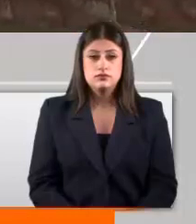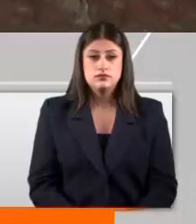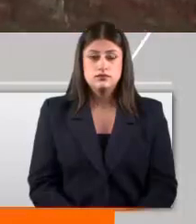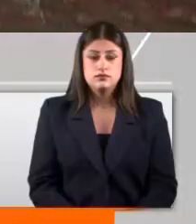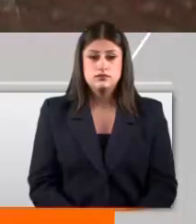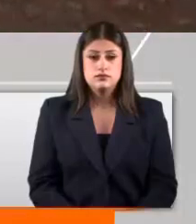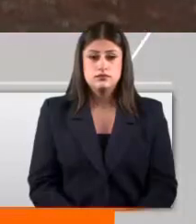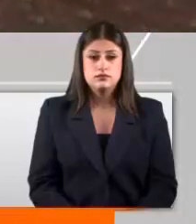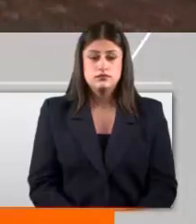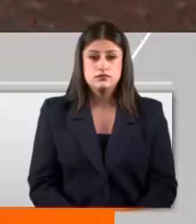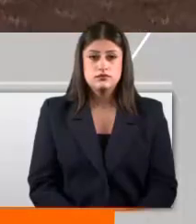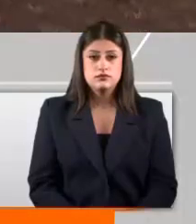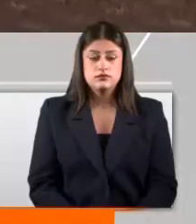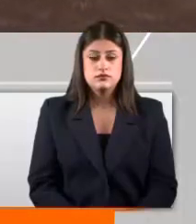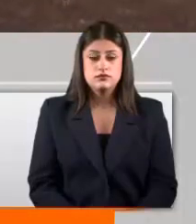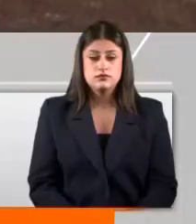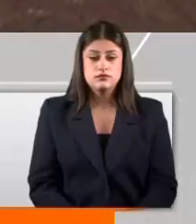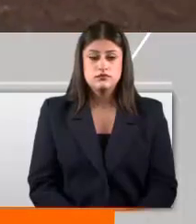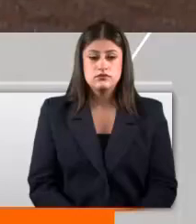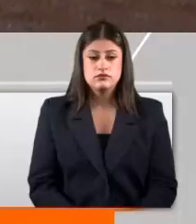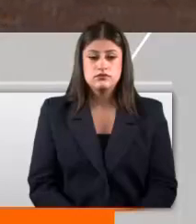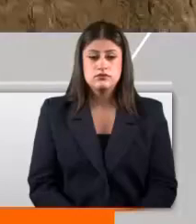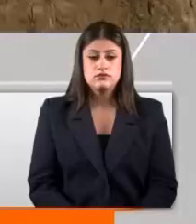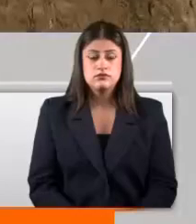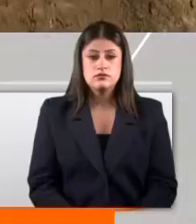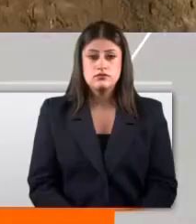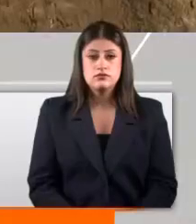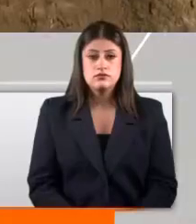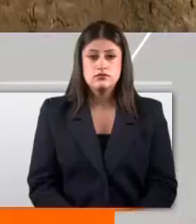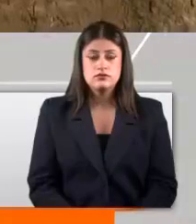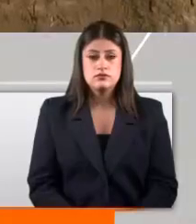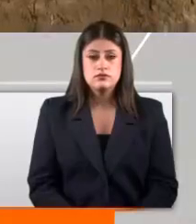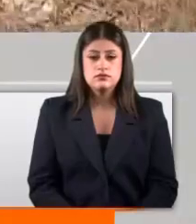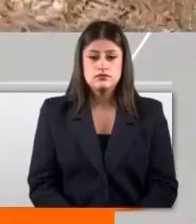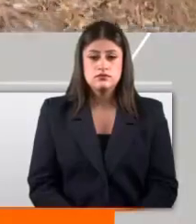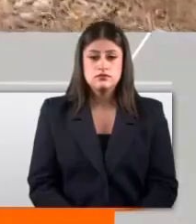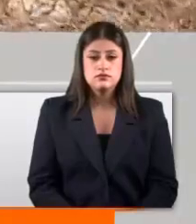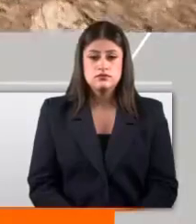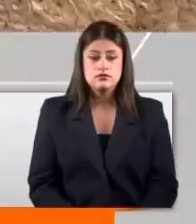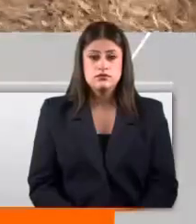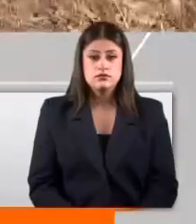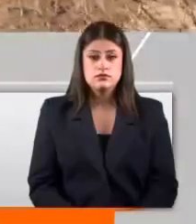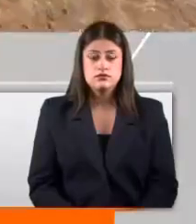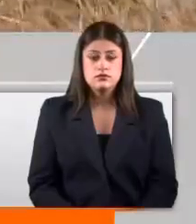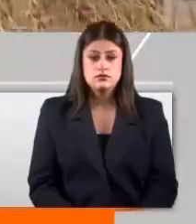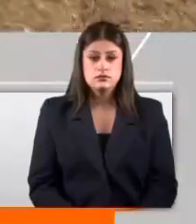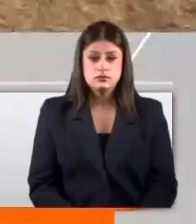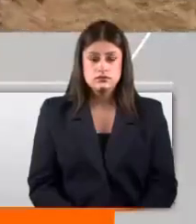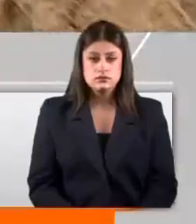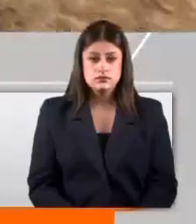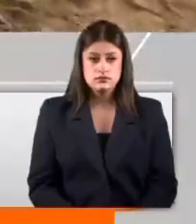işte 6-7 gibi düşünün. Geçen sene 5 ise şimdi 10-12'ye gidiyor. Real fiyatları